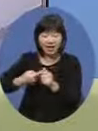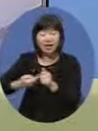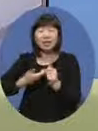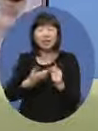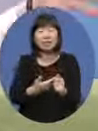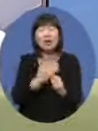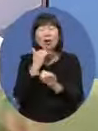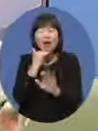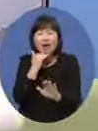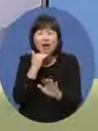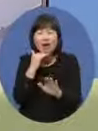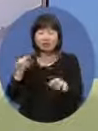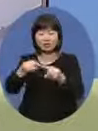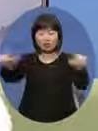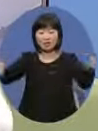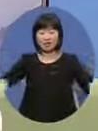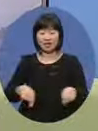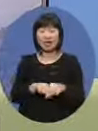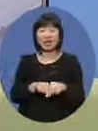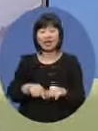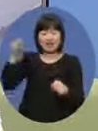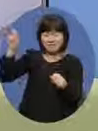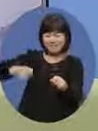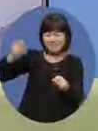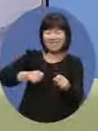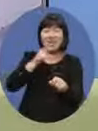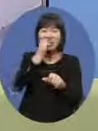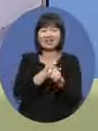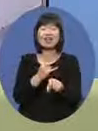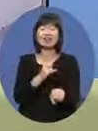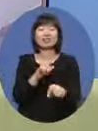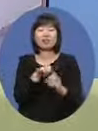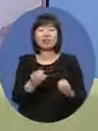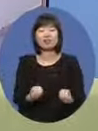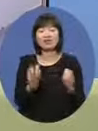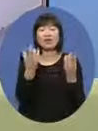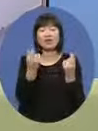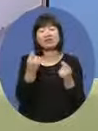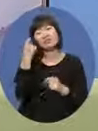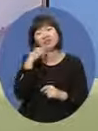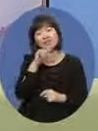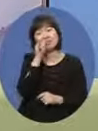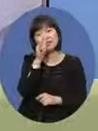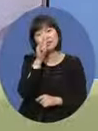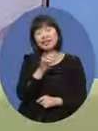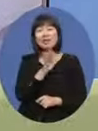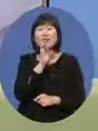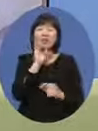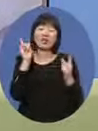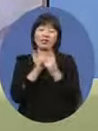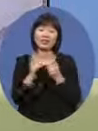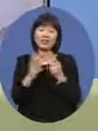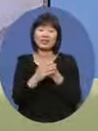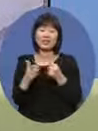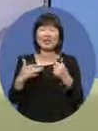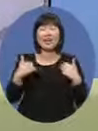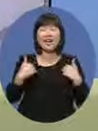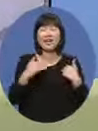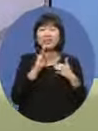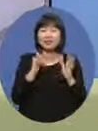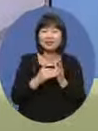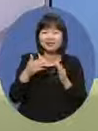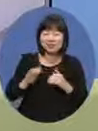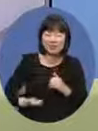다음에 또 조금씩 판을 하나 벌리죠. 이렇게 두드려가면서. 이게 명절인 것 같아요. 근데 정말 만나서 반갑지만